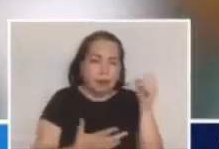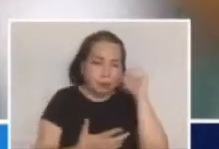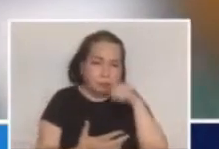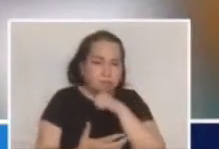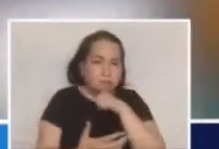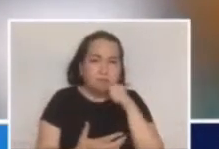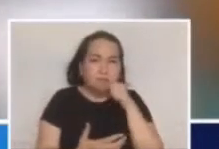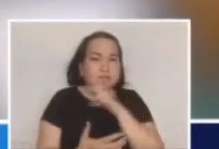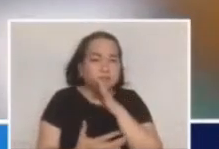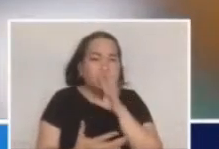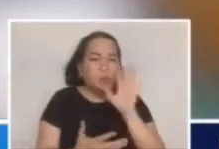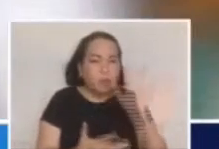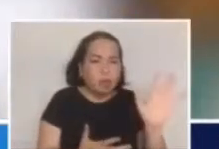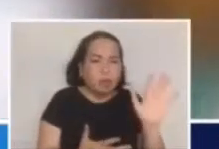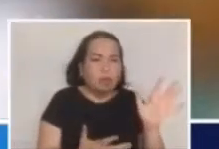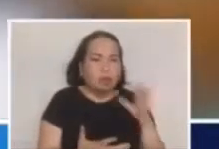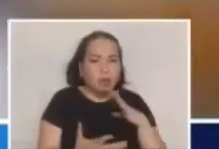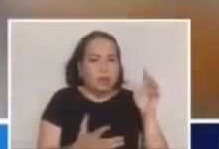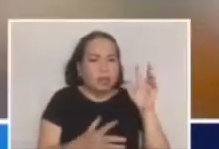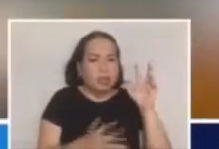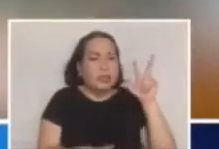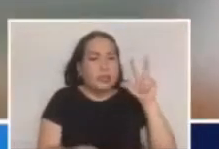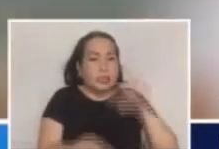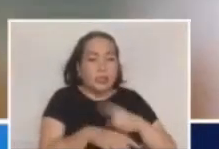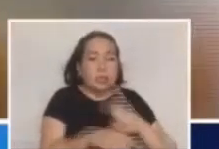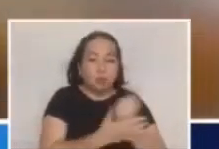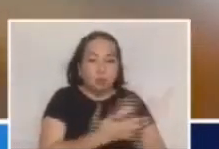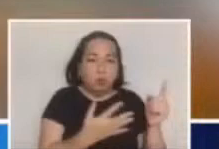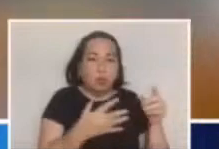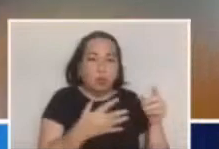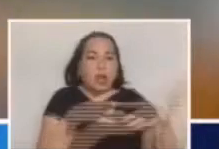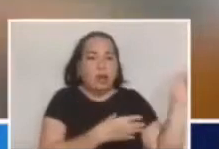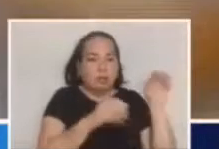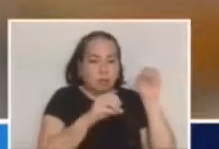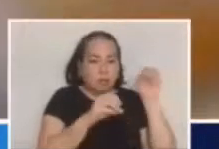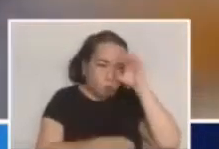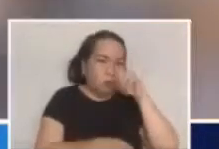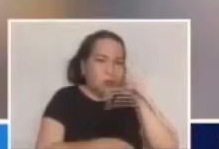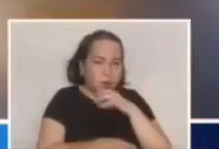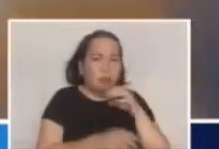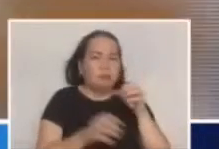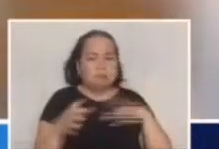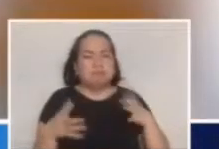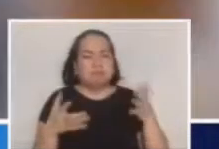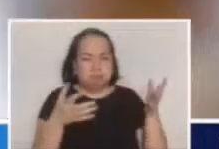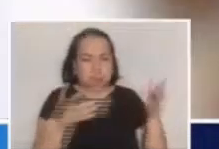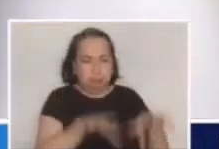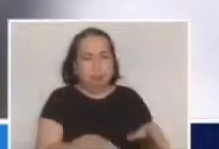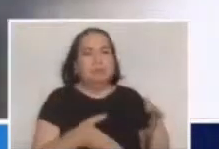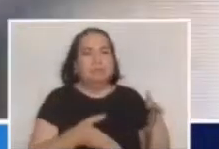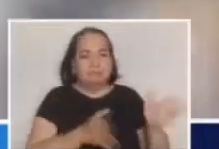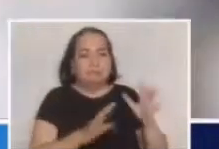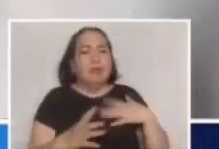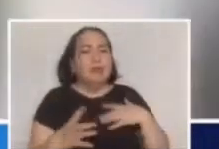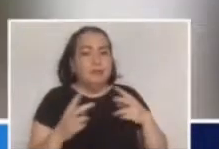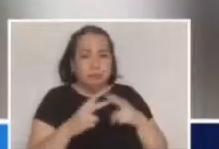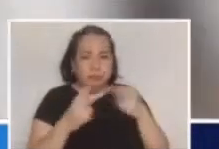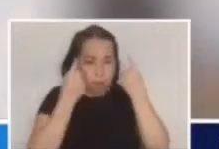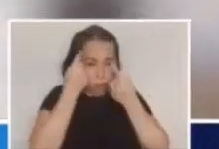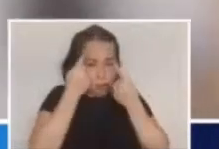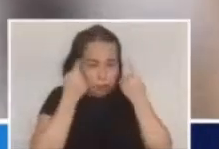and Fridays from 6 a.m. to 6 p.m. because we don't want them locked up. We understand may cabin fever na eh.